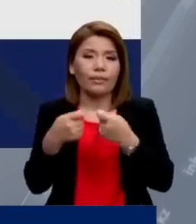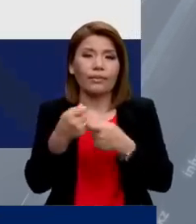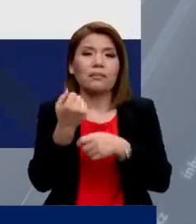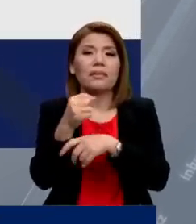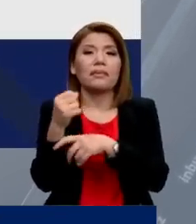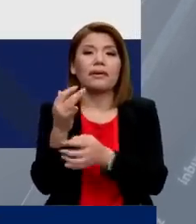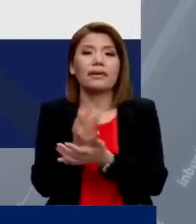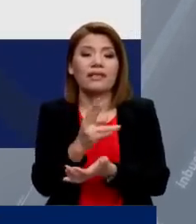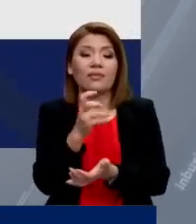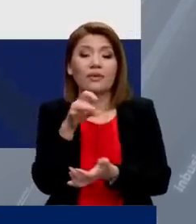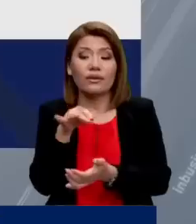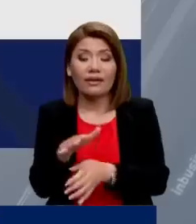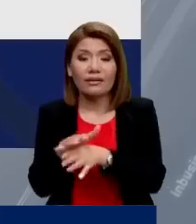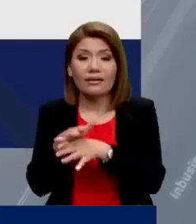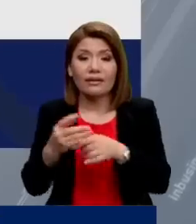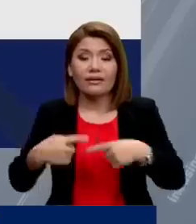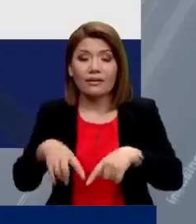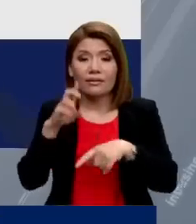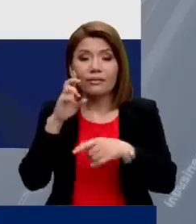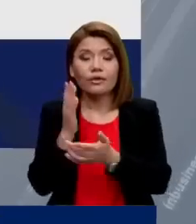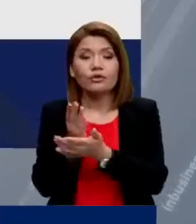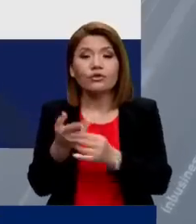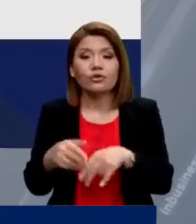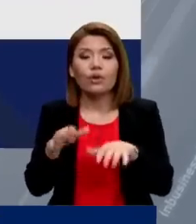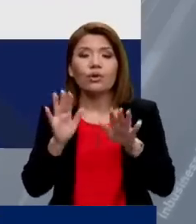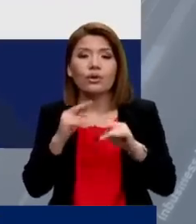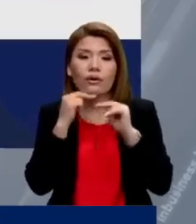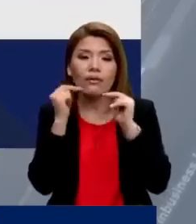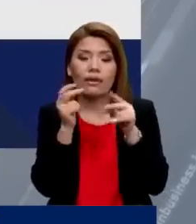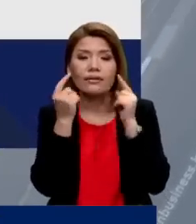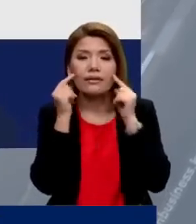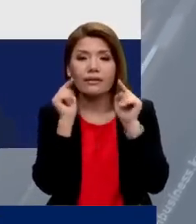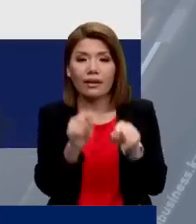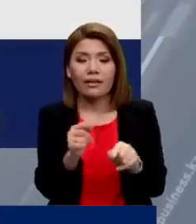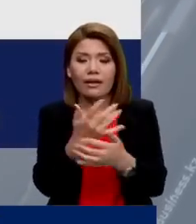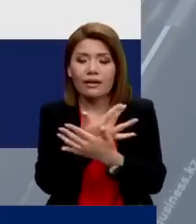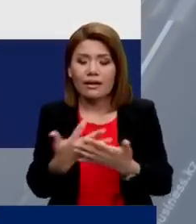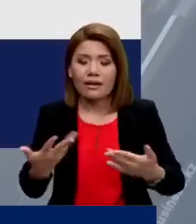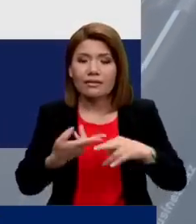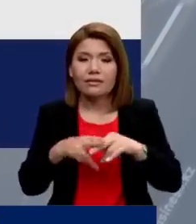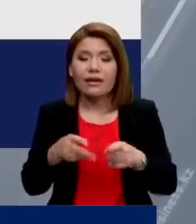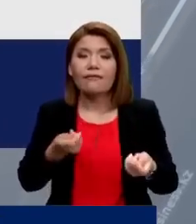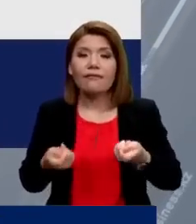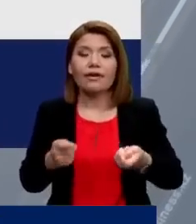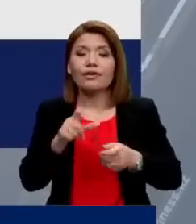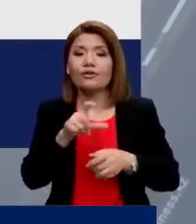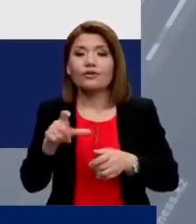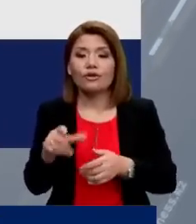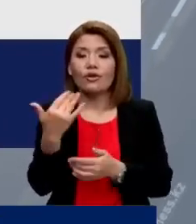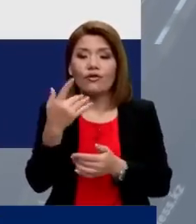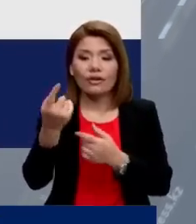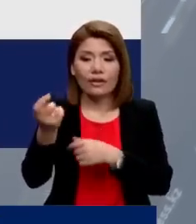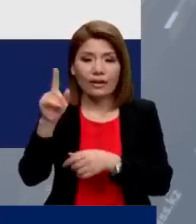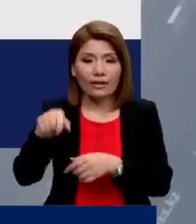айналды. Депутаттар мен атқарушы билік өкілдері соларға ғана баса мән беретін болды. Түрлі деңгейдегі шенеуніктер солардың ғана талабын